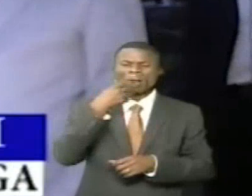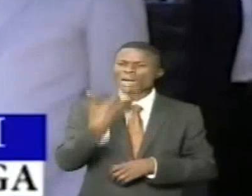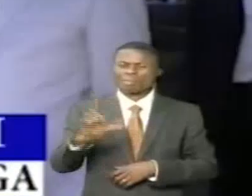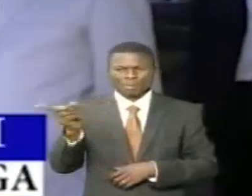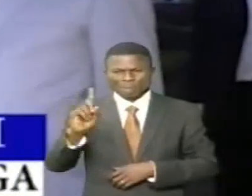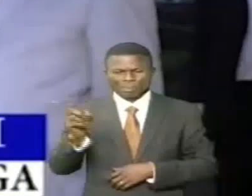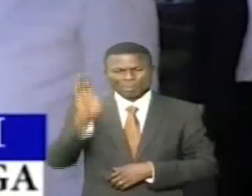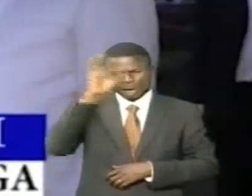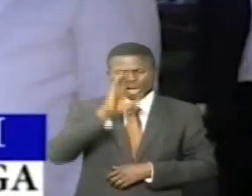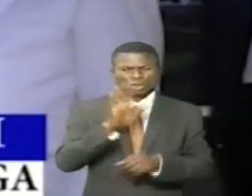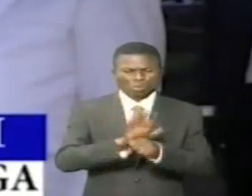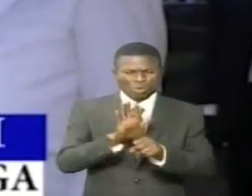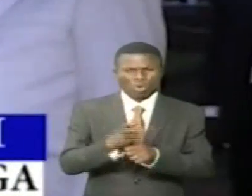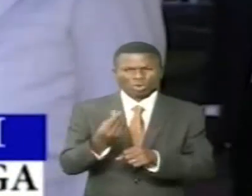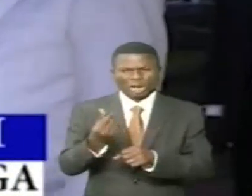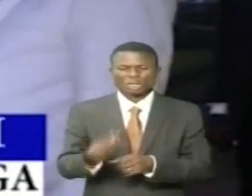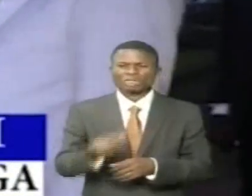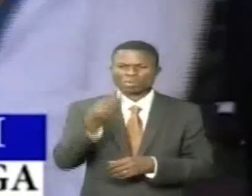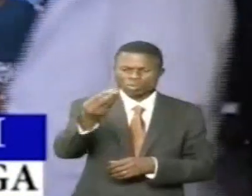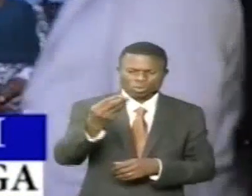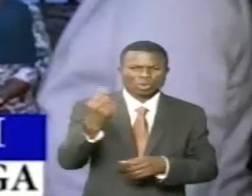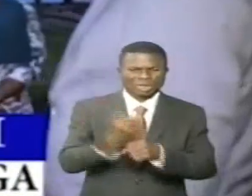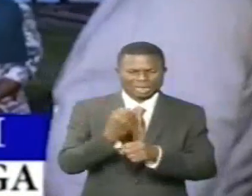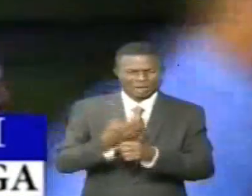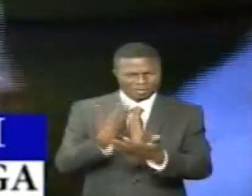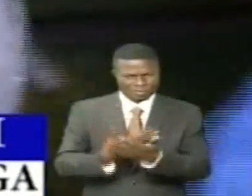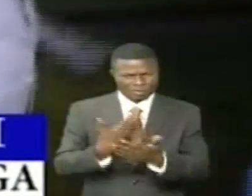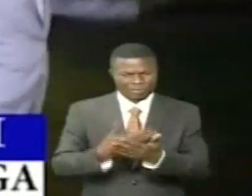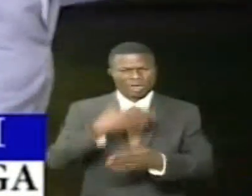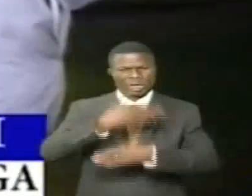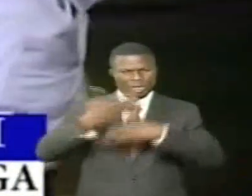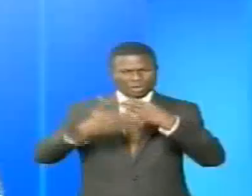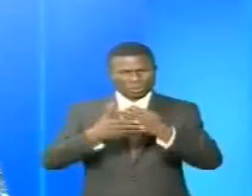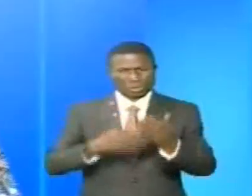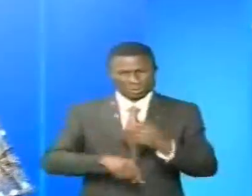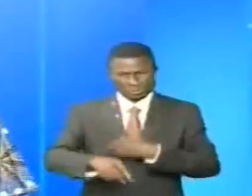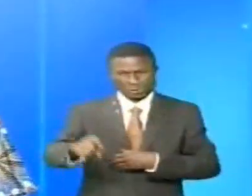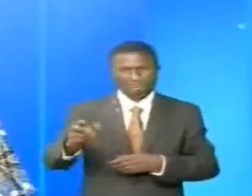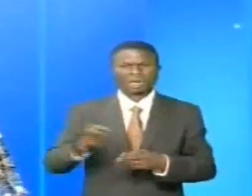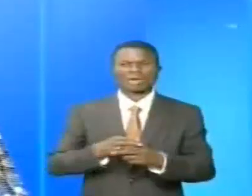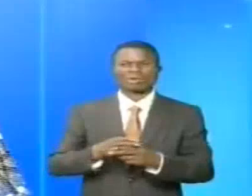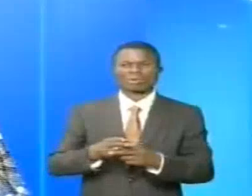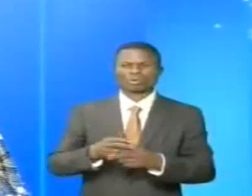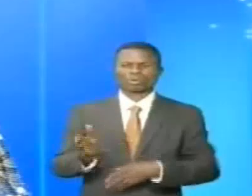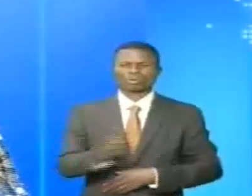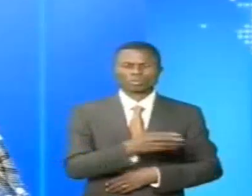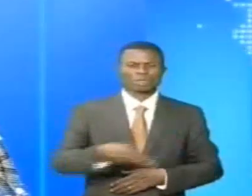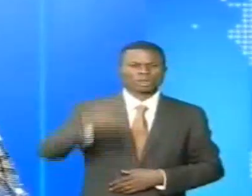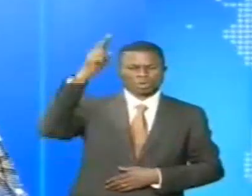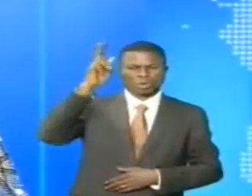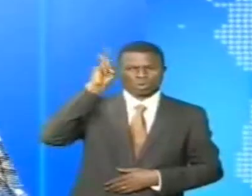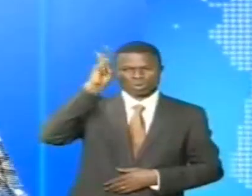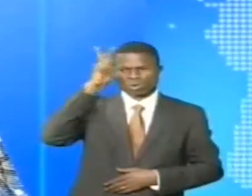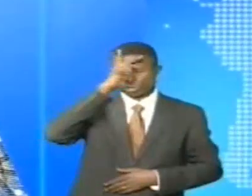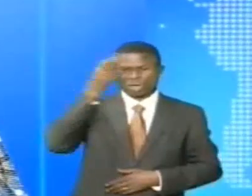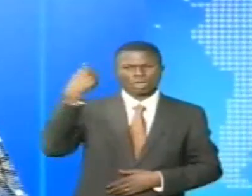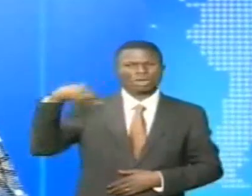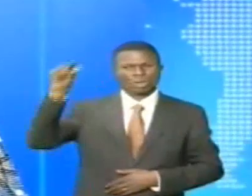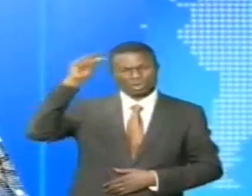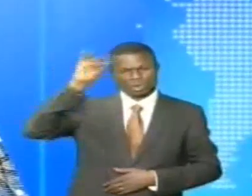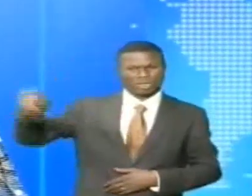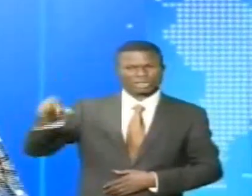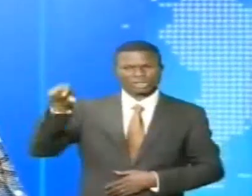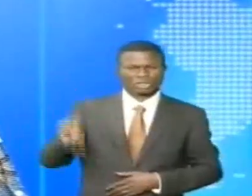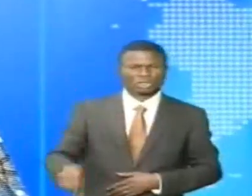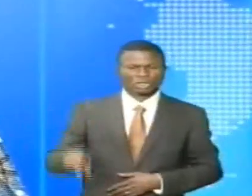travaux se réalisent de manière concomitante et cela dans le meilleur délai. Et dans le Haut-Katanga, le gouverneur Jacques